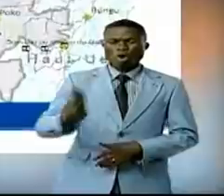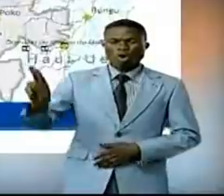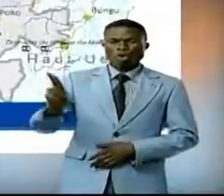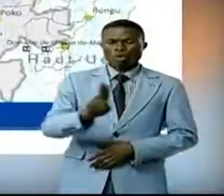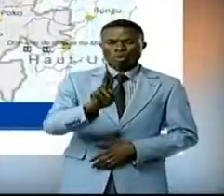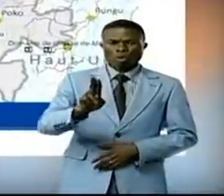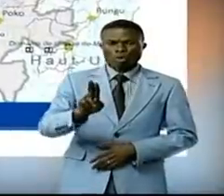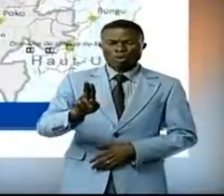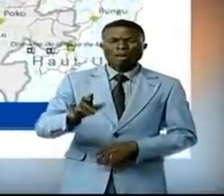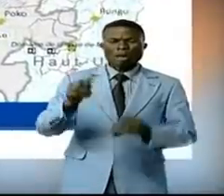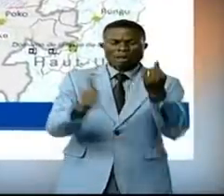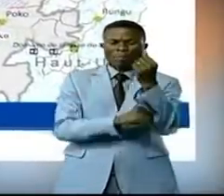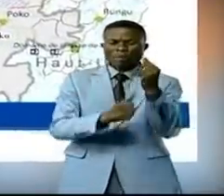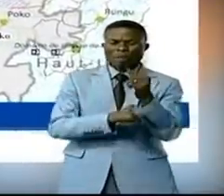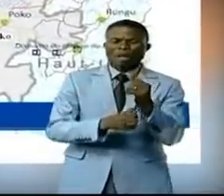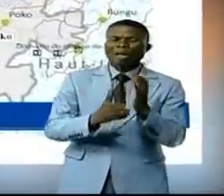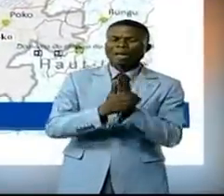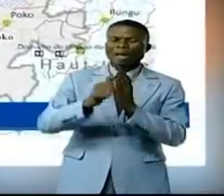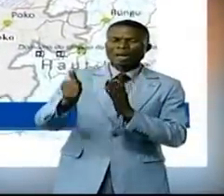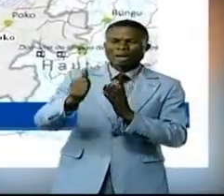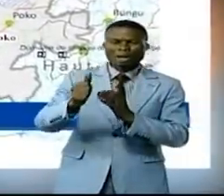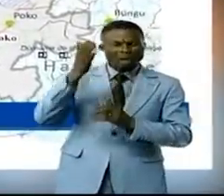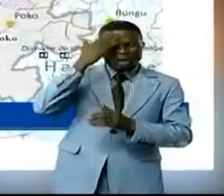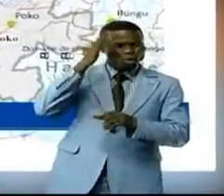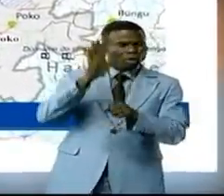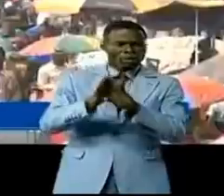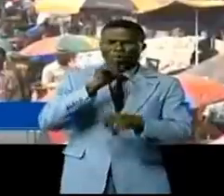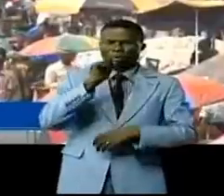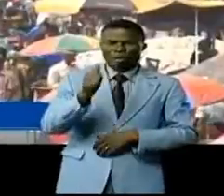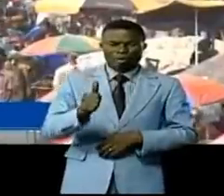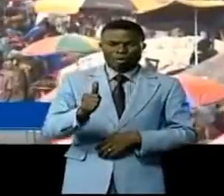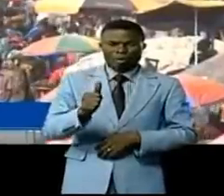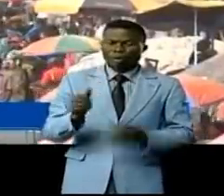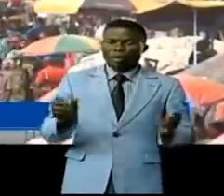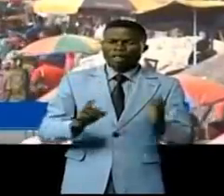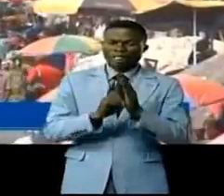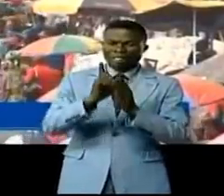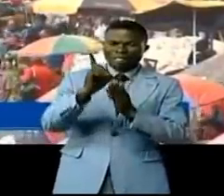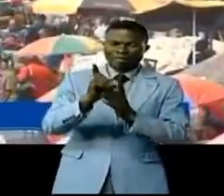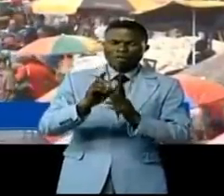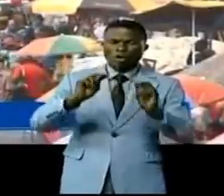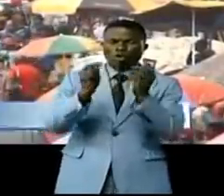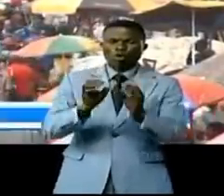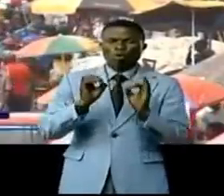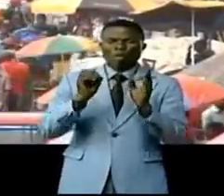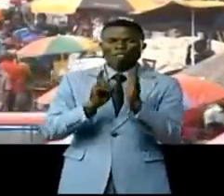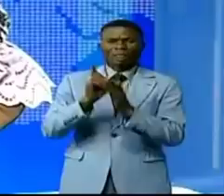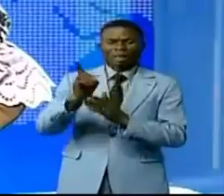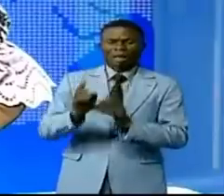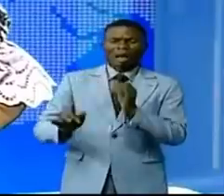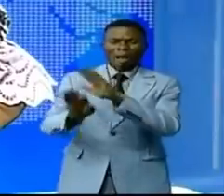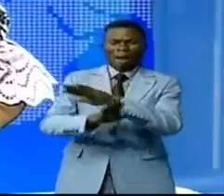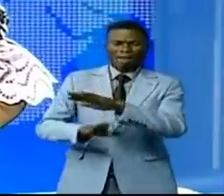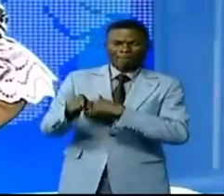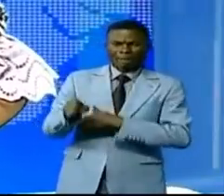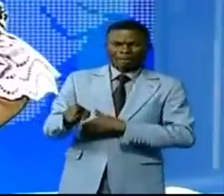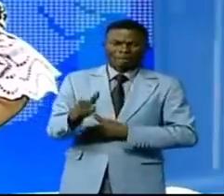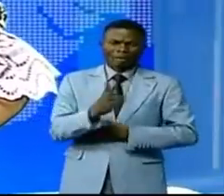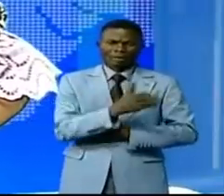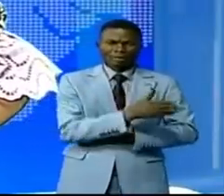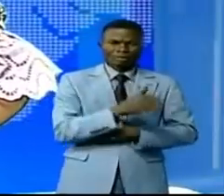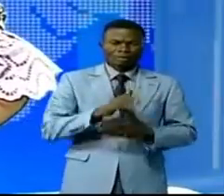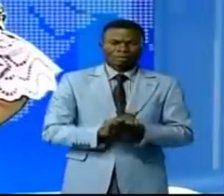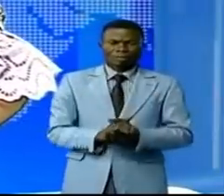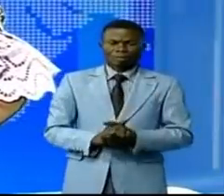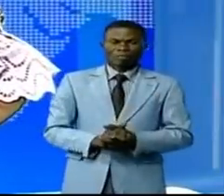configuration avec des personnalités pas trop connues du grand public pour impulser une nouvelle dynamique de développement à la base. La